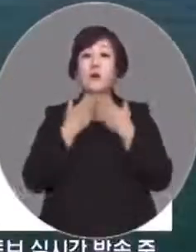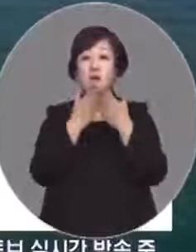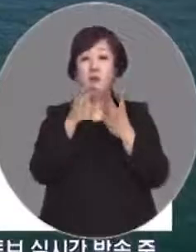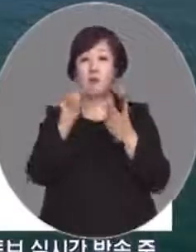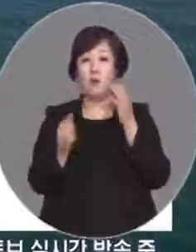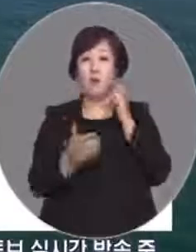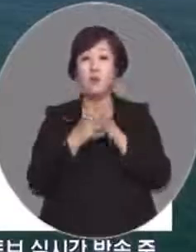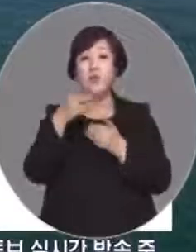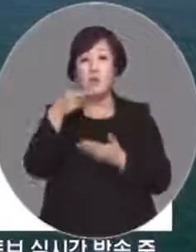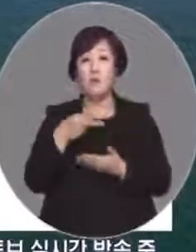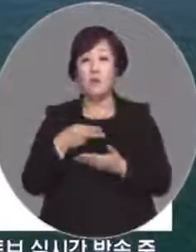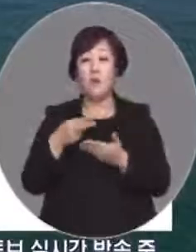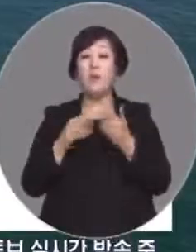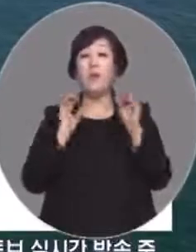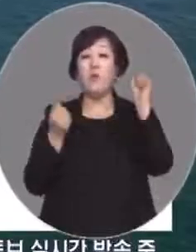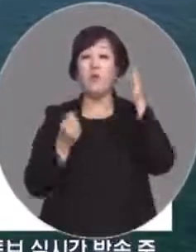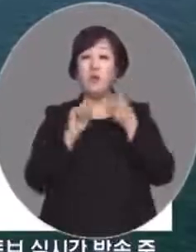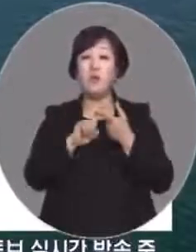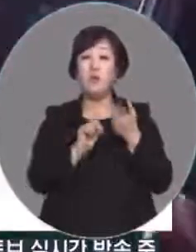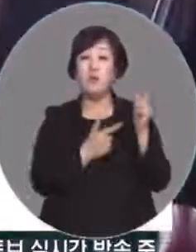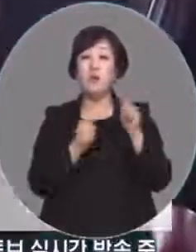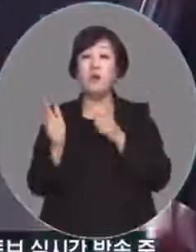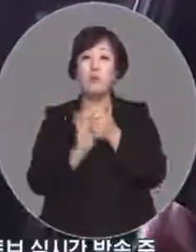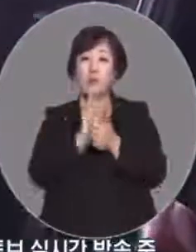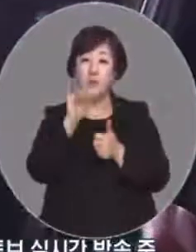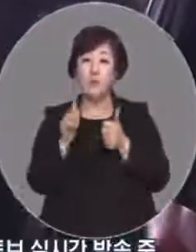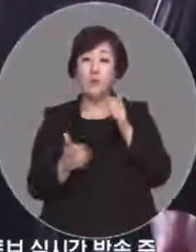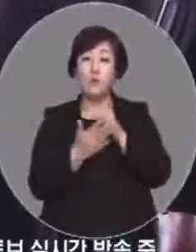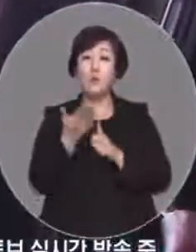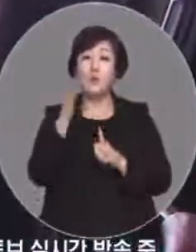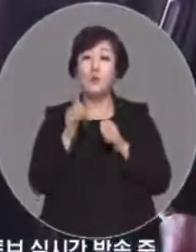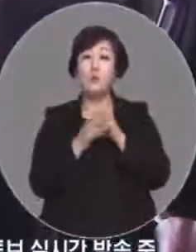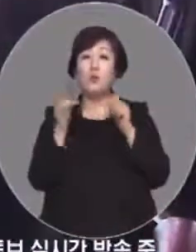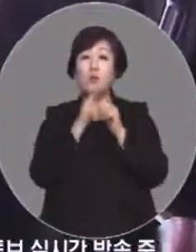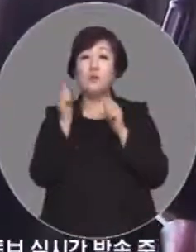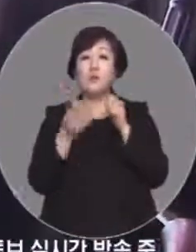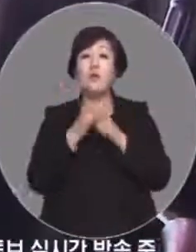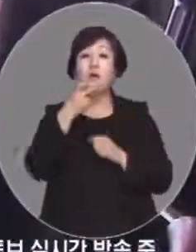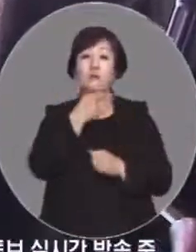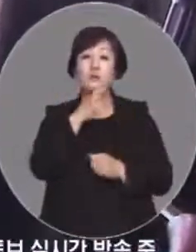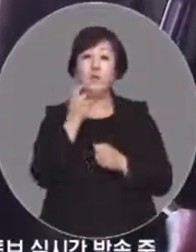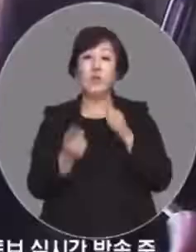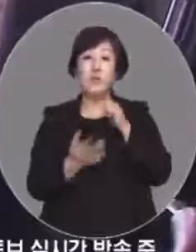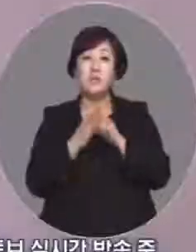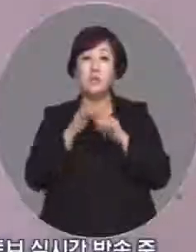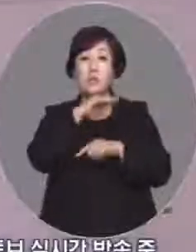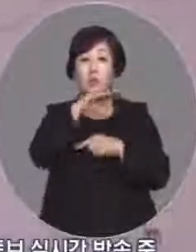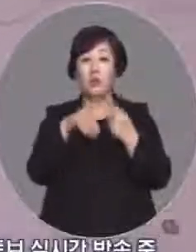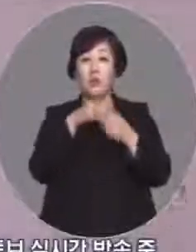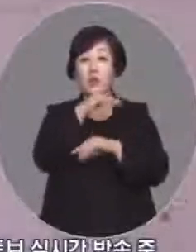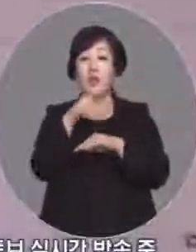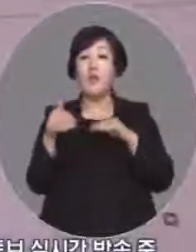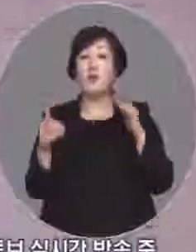서는 b 폐와 공연장 등 편의시설을 갖추고 있으며 매주 17 수 우나 갈 계획입니다